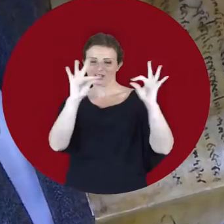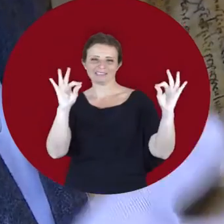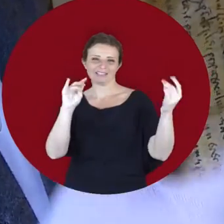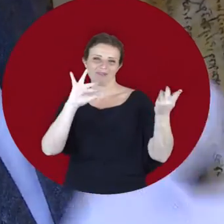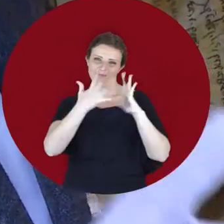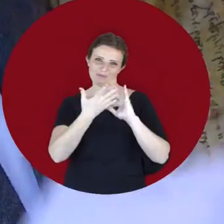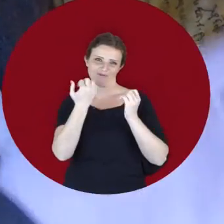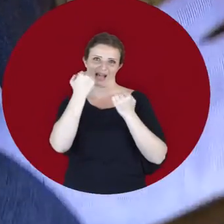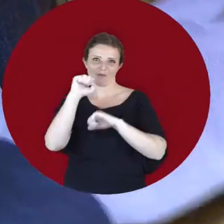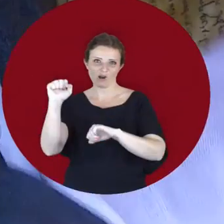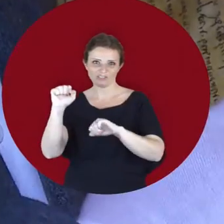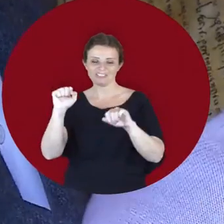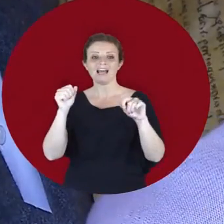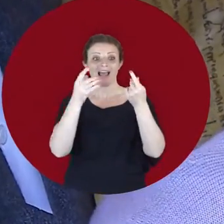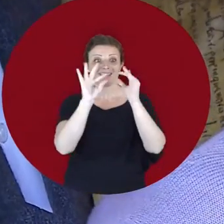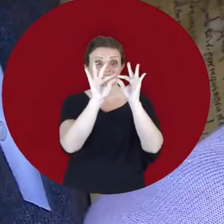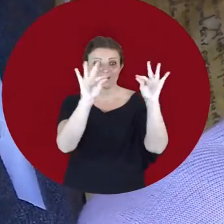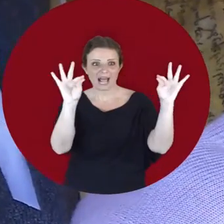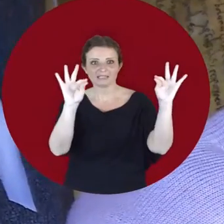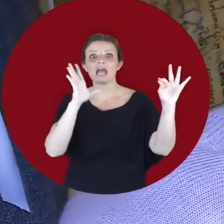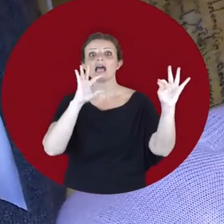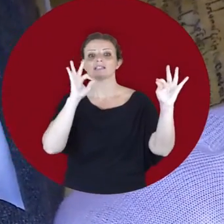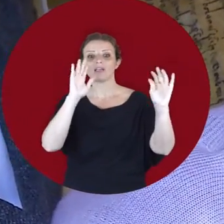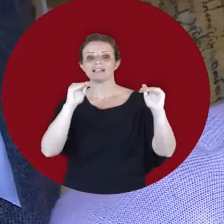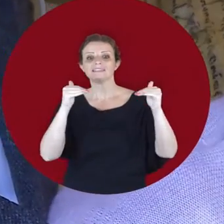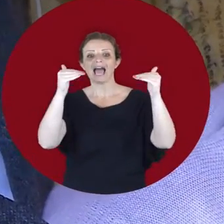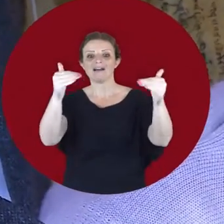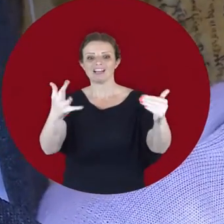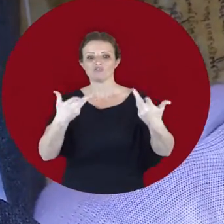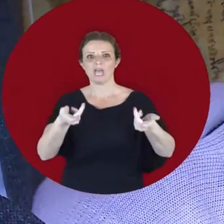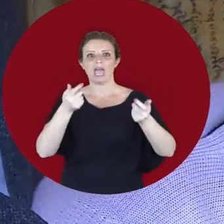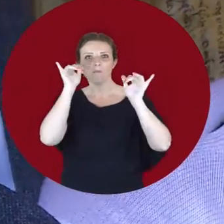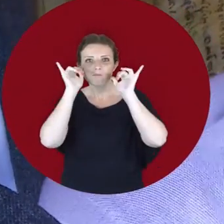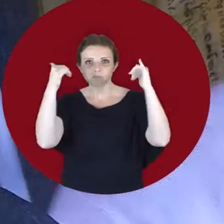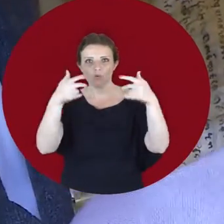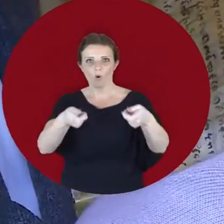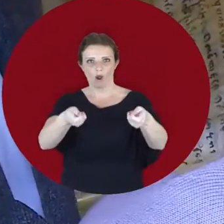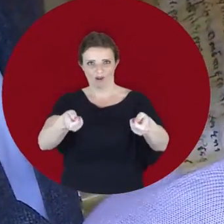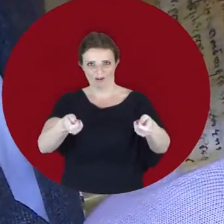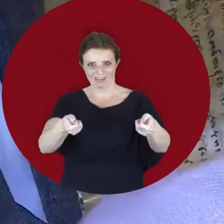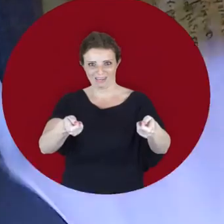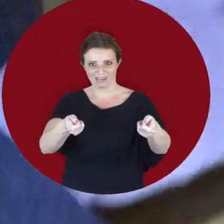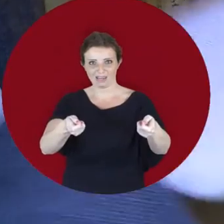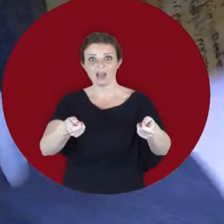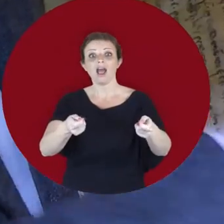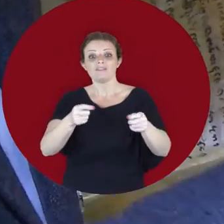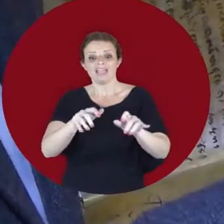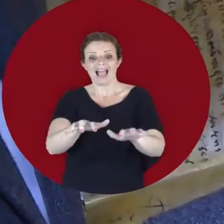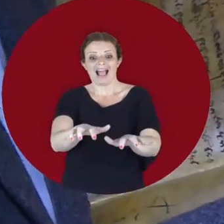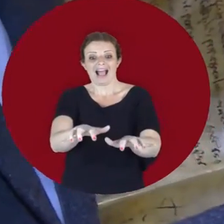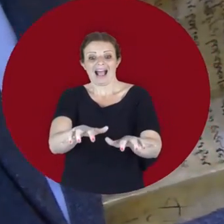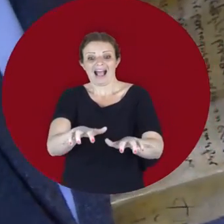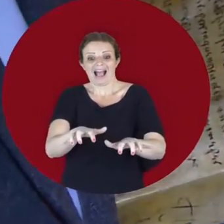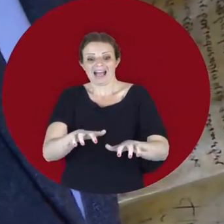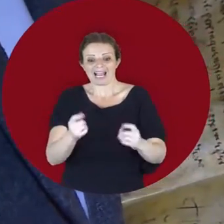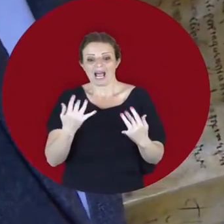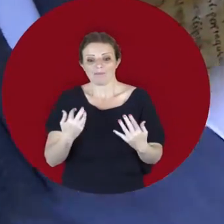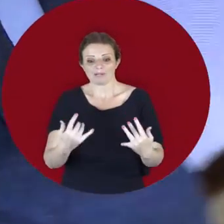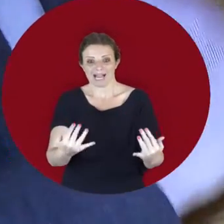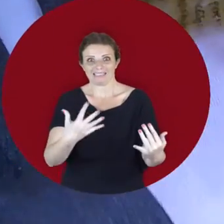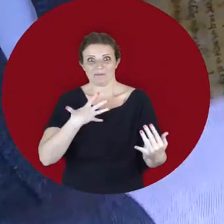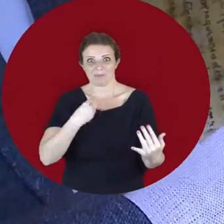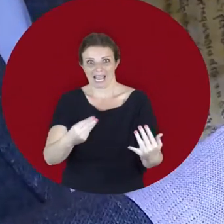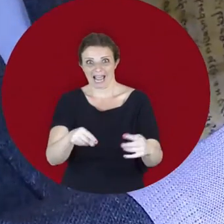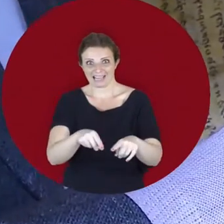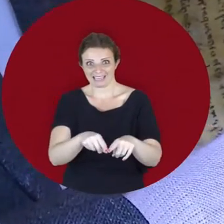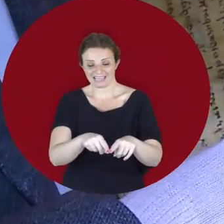diventerà famosa: se pareva Boves, mandava davanti a sé i buoi, alba prataglia araba, arava i prati